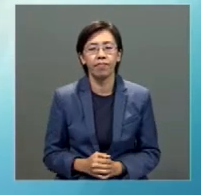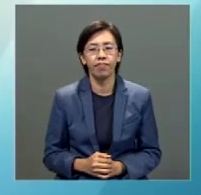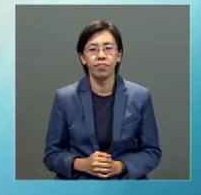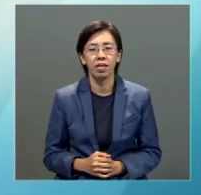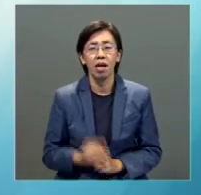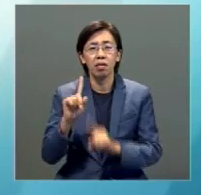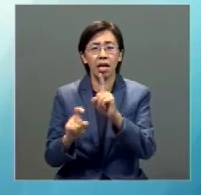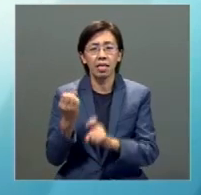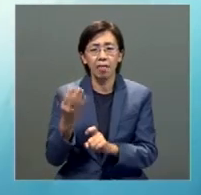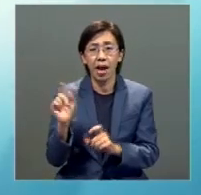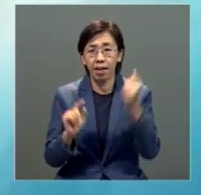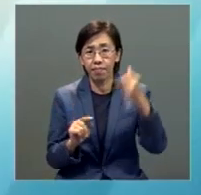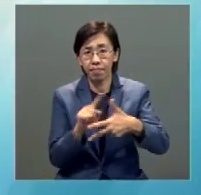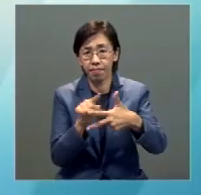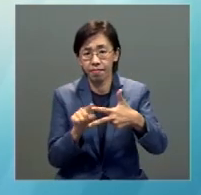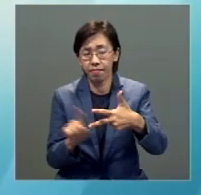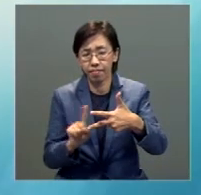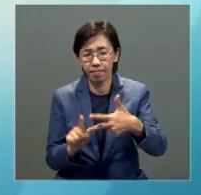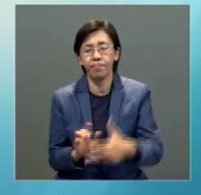รายซึ่งก็เยอะอยู่นะครับส่วนประเทศที่ตายสูงสุดก็3